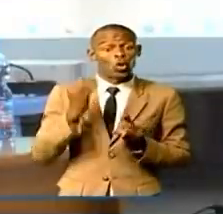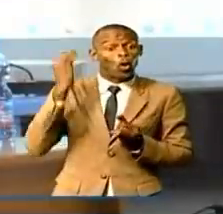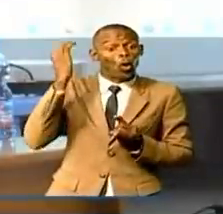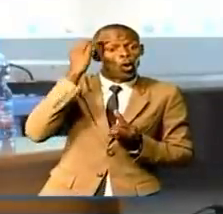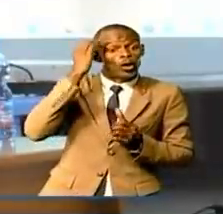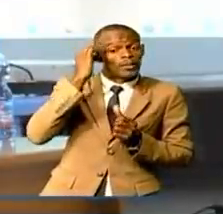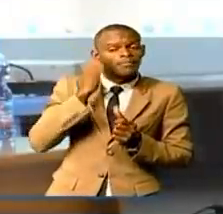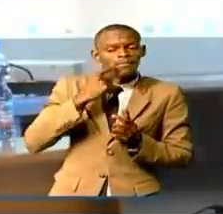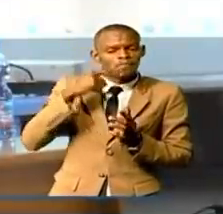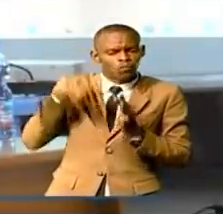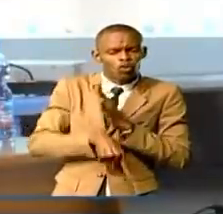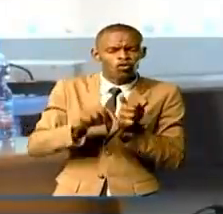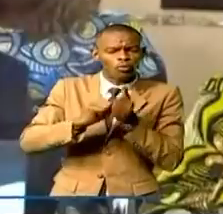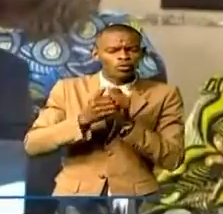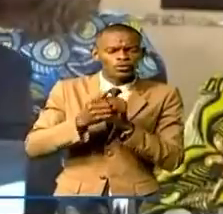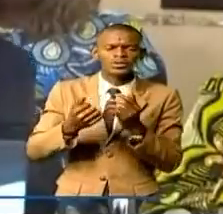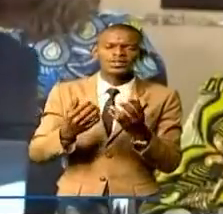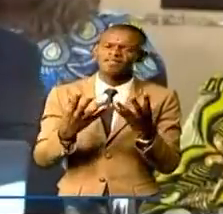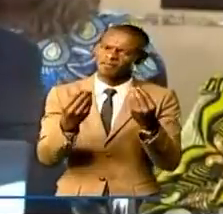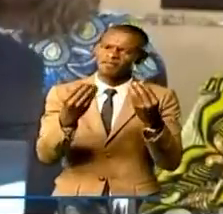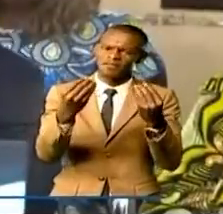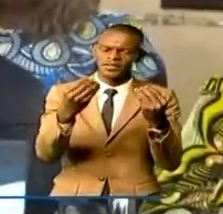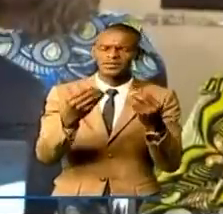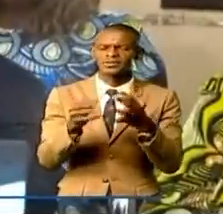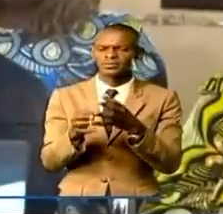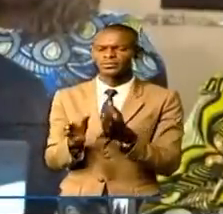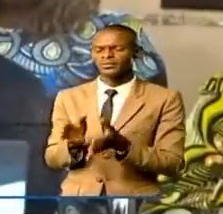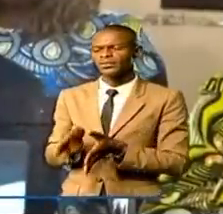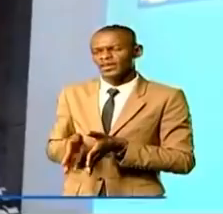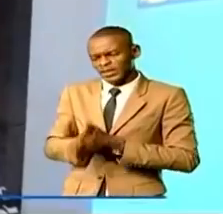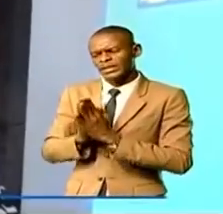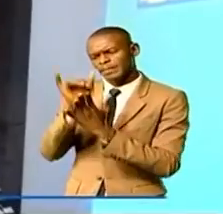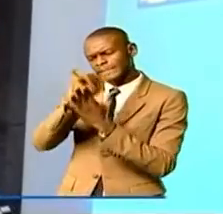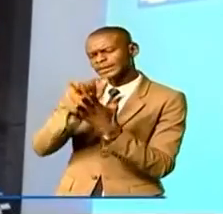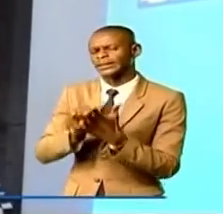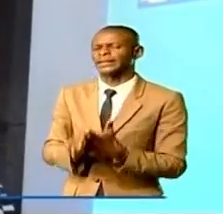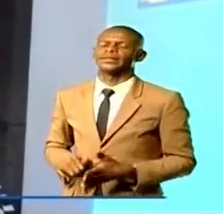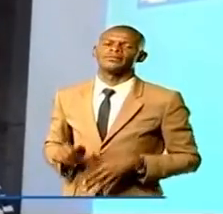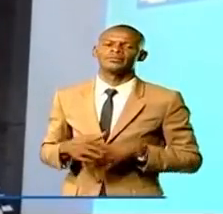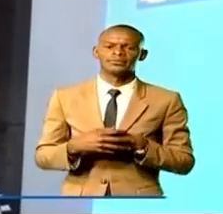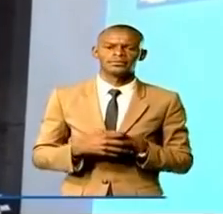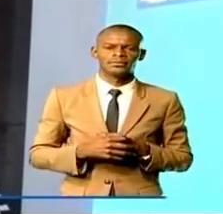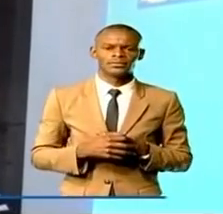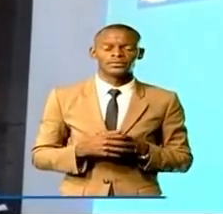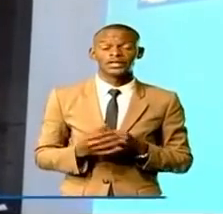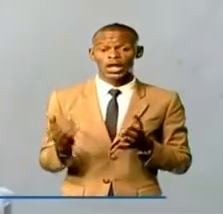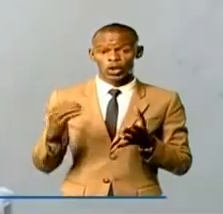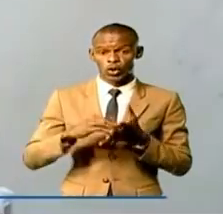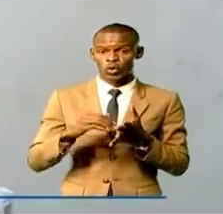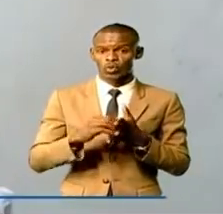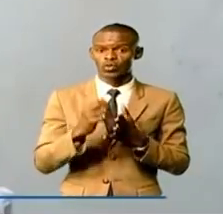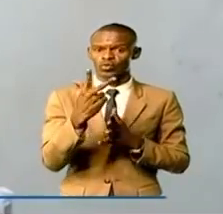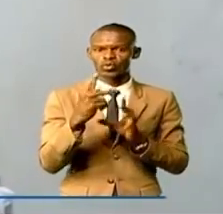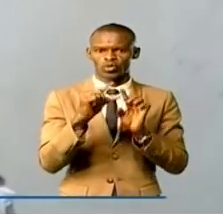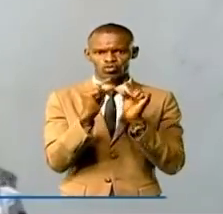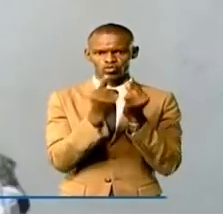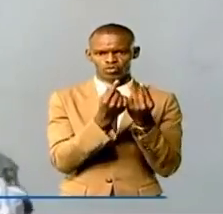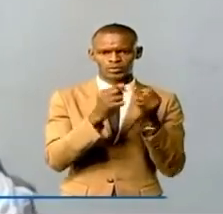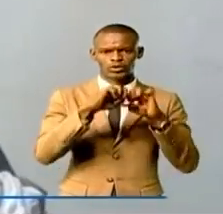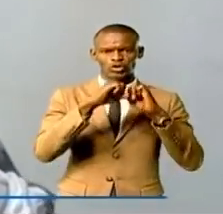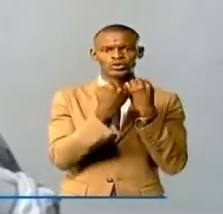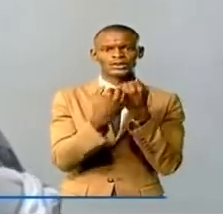trois groupes de panélistes composés des animateurs de la société civile et autres personnalités ont exposé à l'assistance